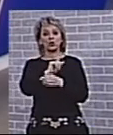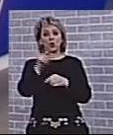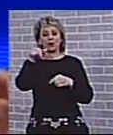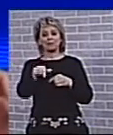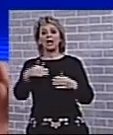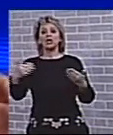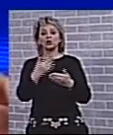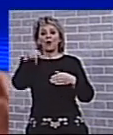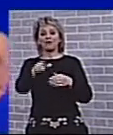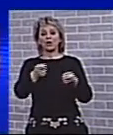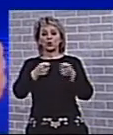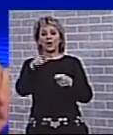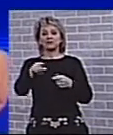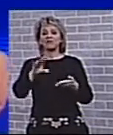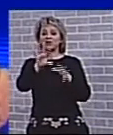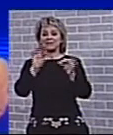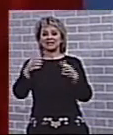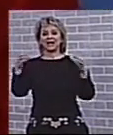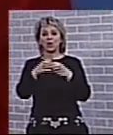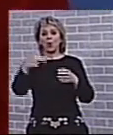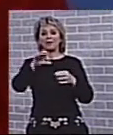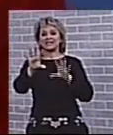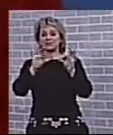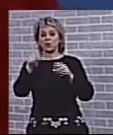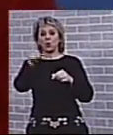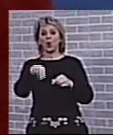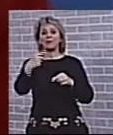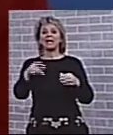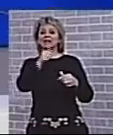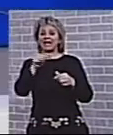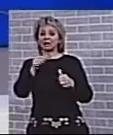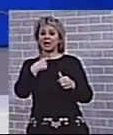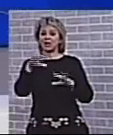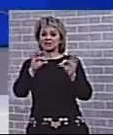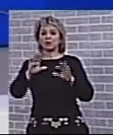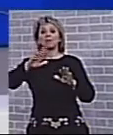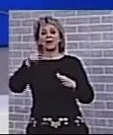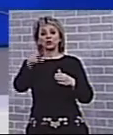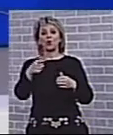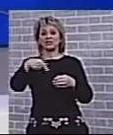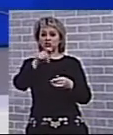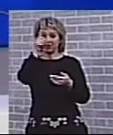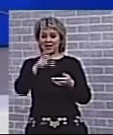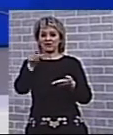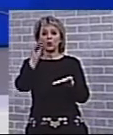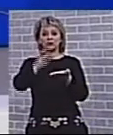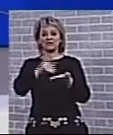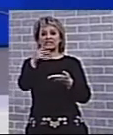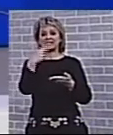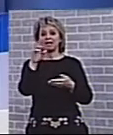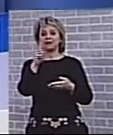нормой. Нового руководителя выберет коллектив облсберкома тайным голосованием. Затем кандидатуру должна утвердить ЦИК.